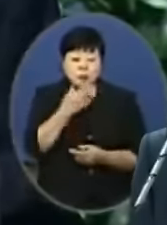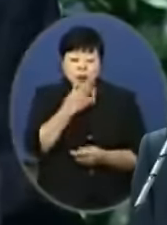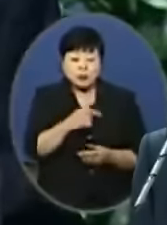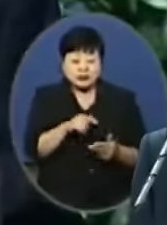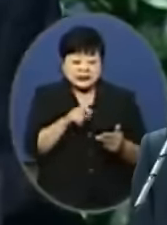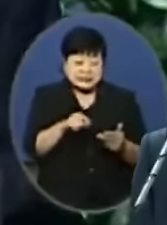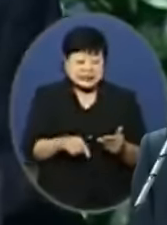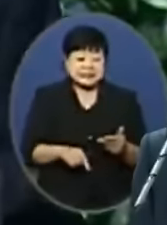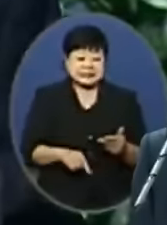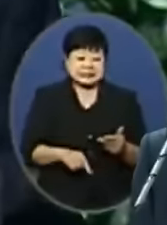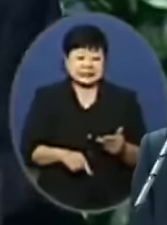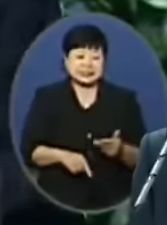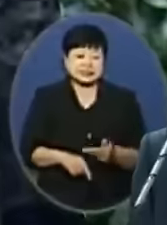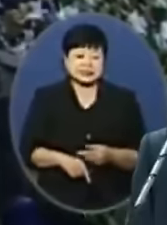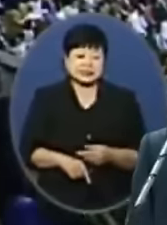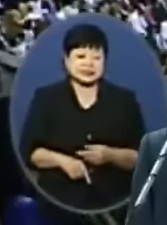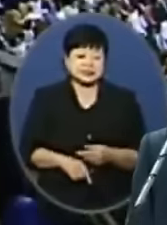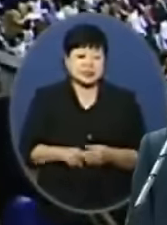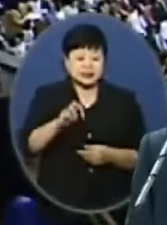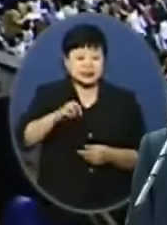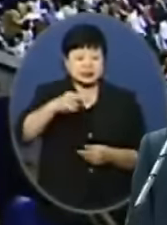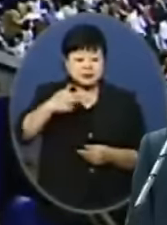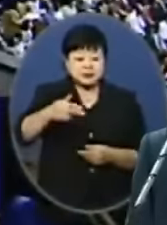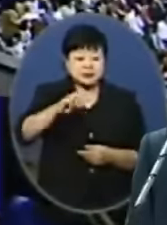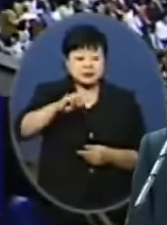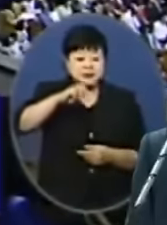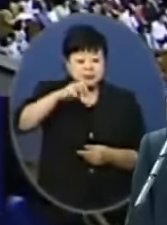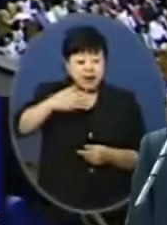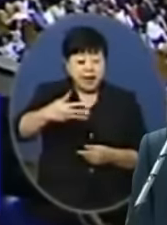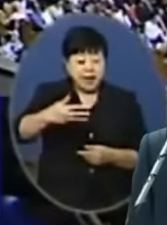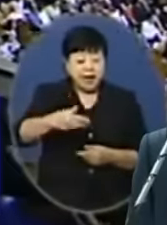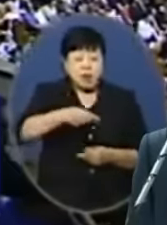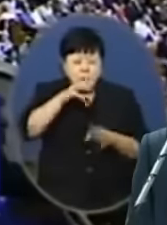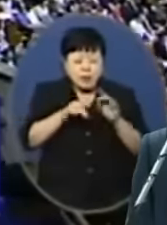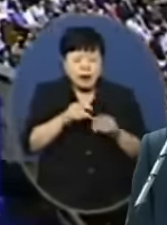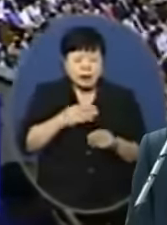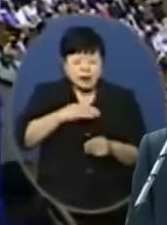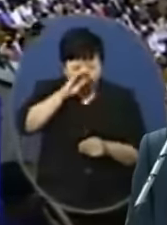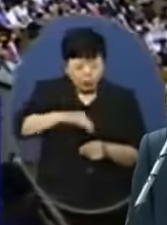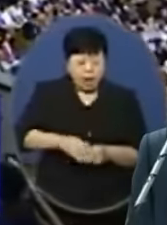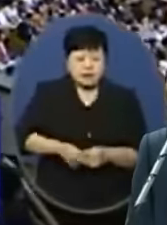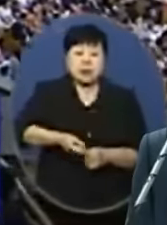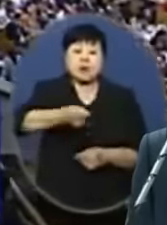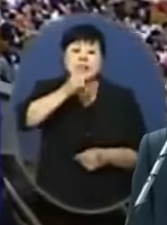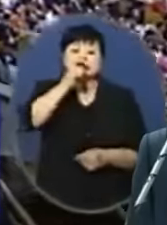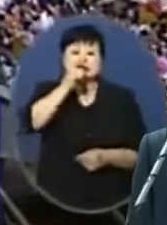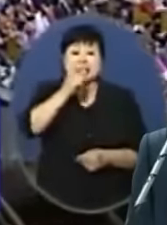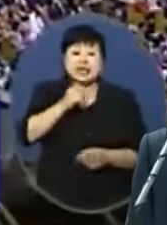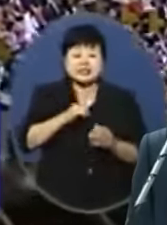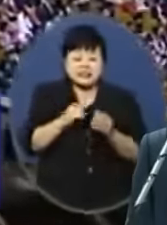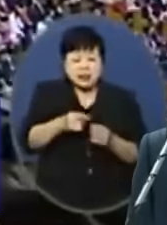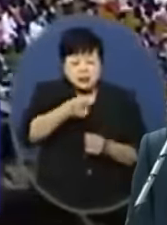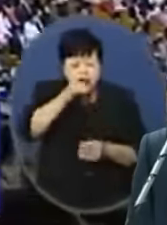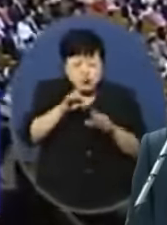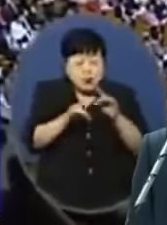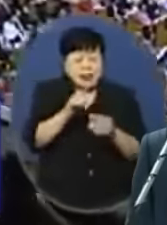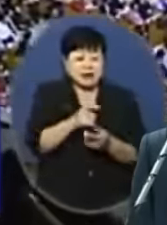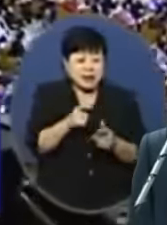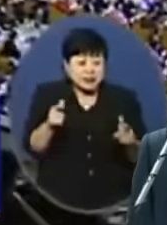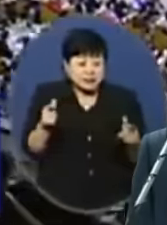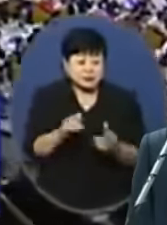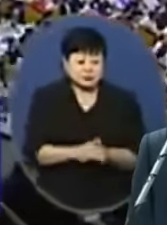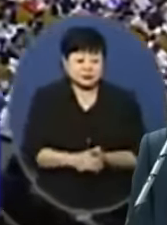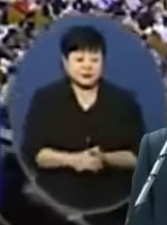7장 37절로 38절에 누구든지 목마르거든 내게 와서 마셔라. 세상에 물이 목마른 것이 아닌